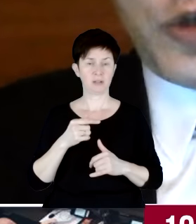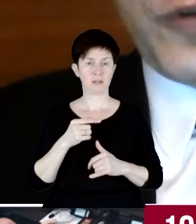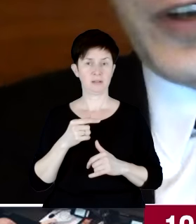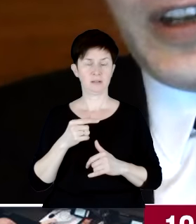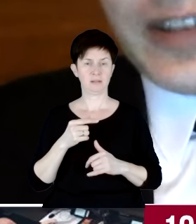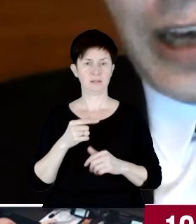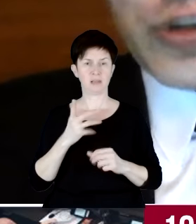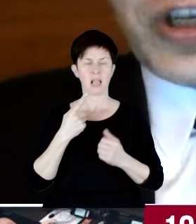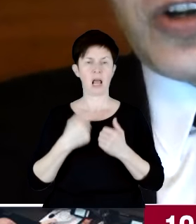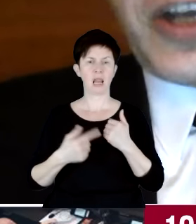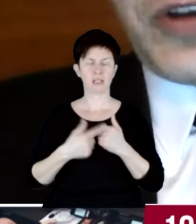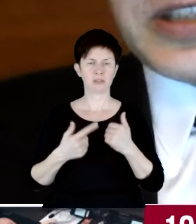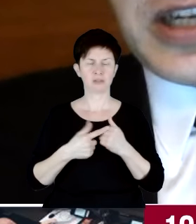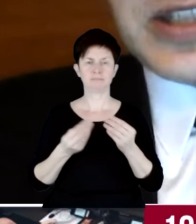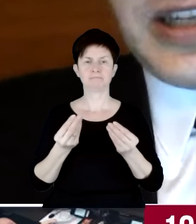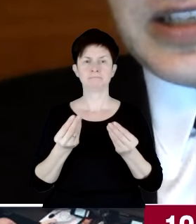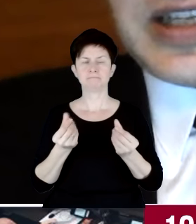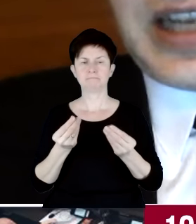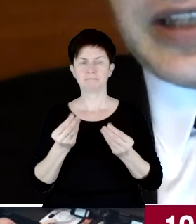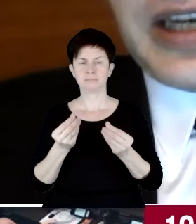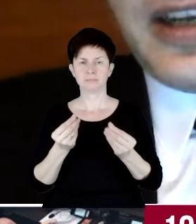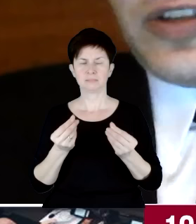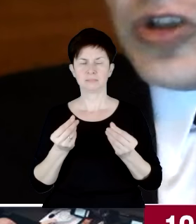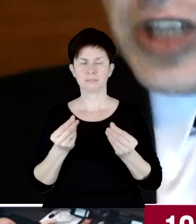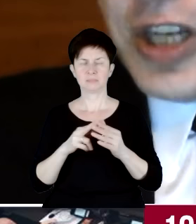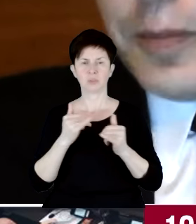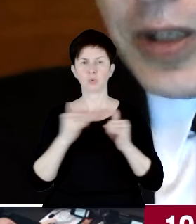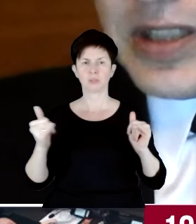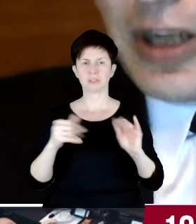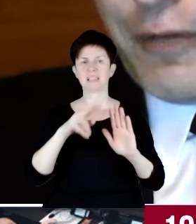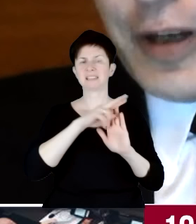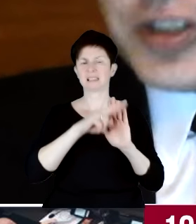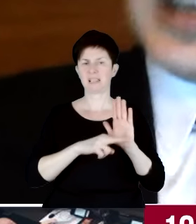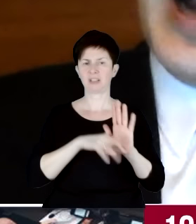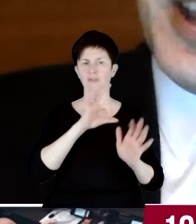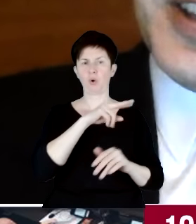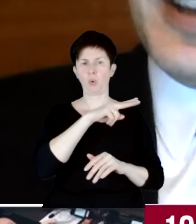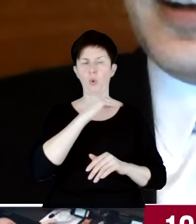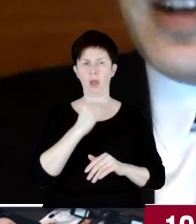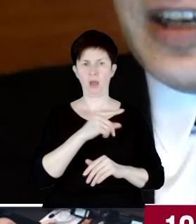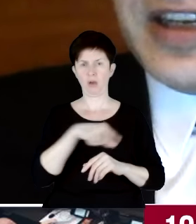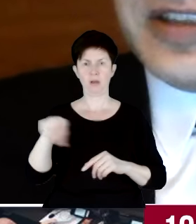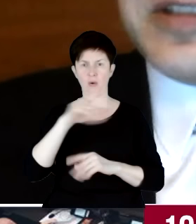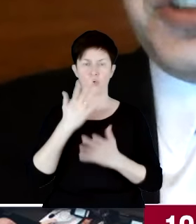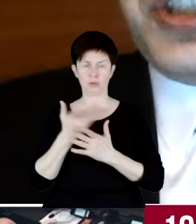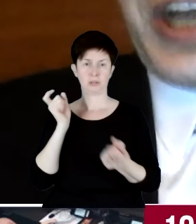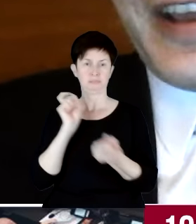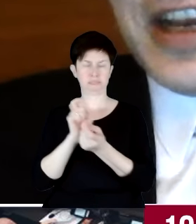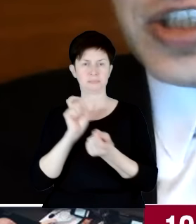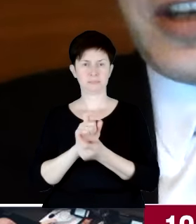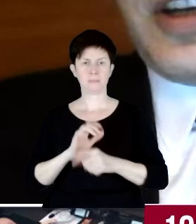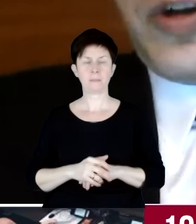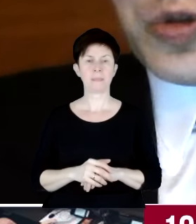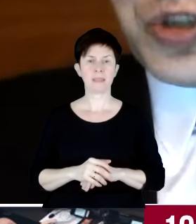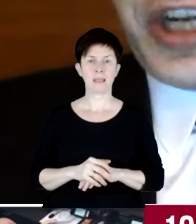chociażby środków na różnego rodzaju restrykcyjnych zasadach, no to zaczęli protestować. A inni